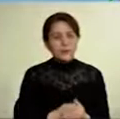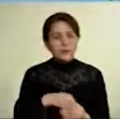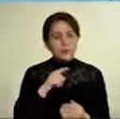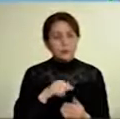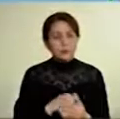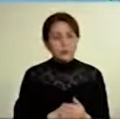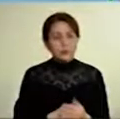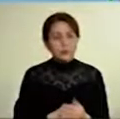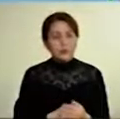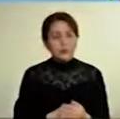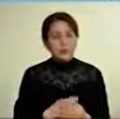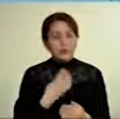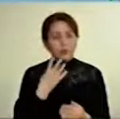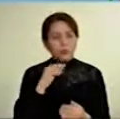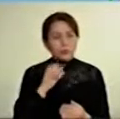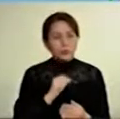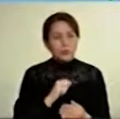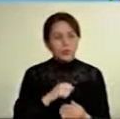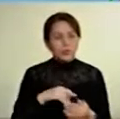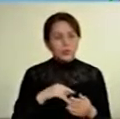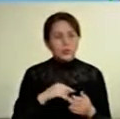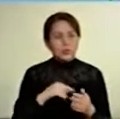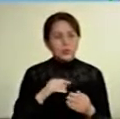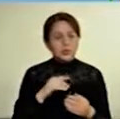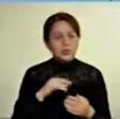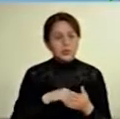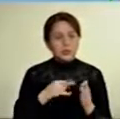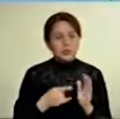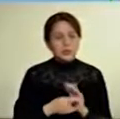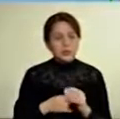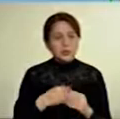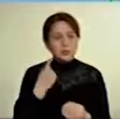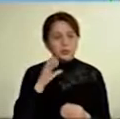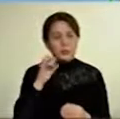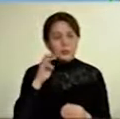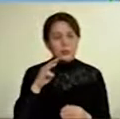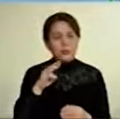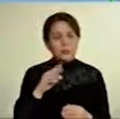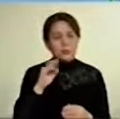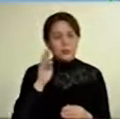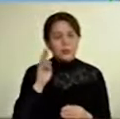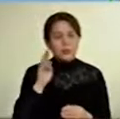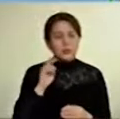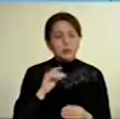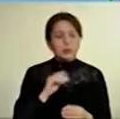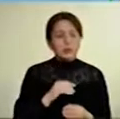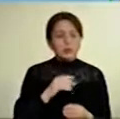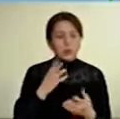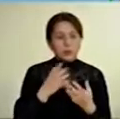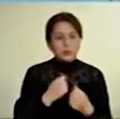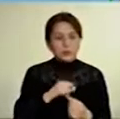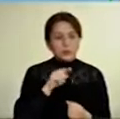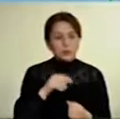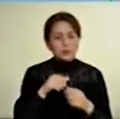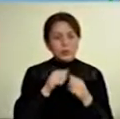esa 4 katakni 1 sm kvadratdan, ya'ni yarim sm'dan olayotgan bo'lsangiz, mana bu shakllar